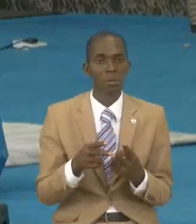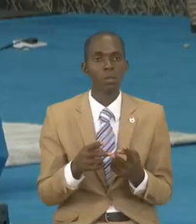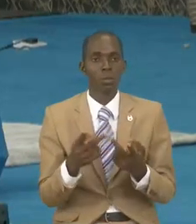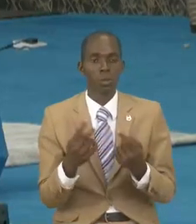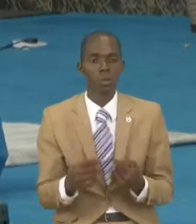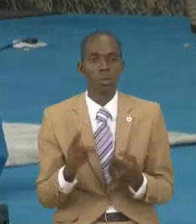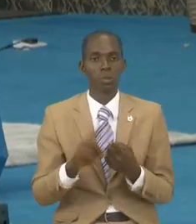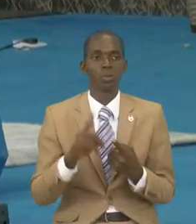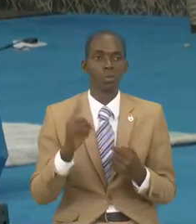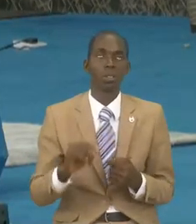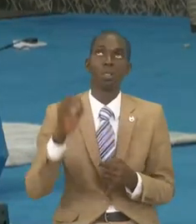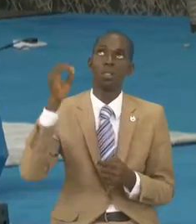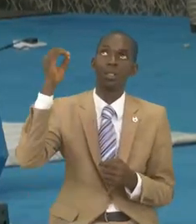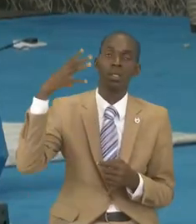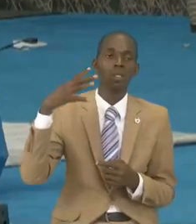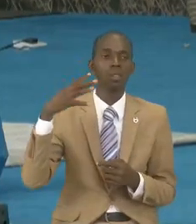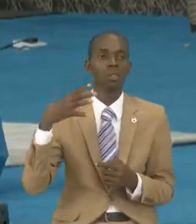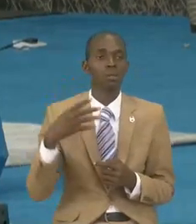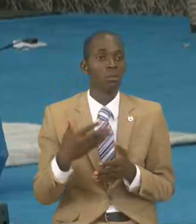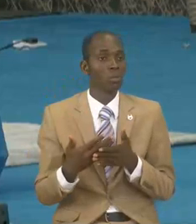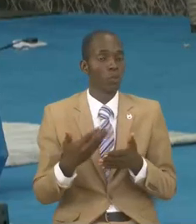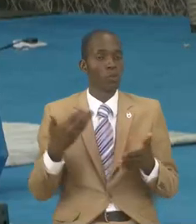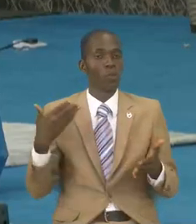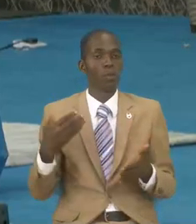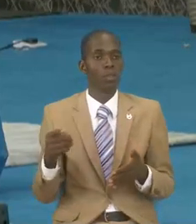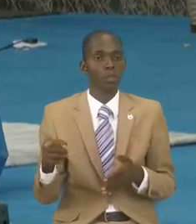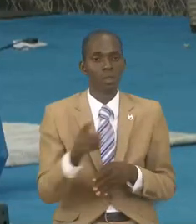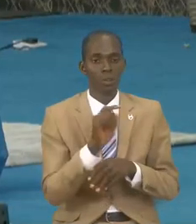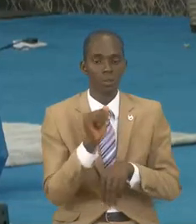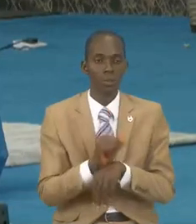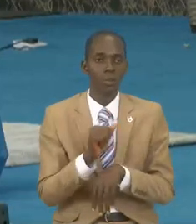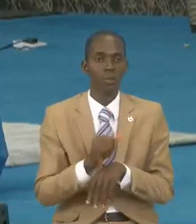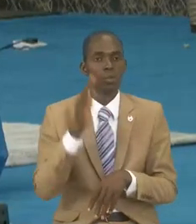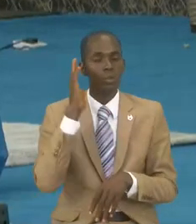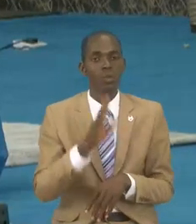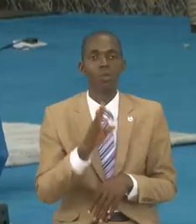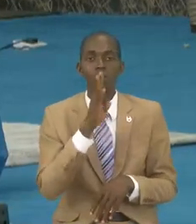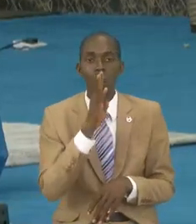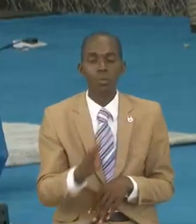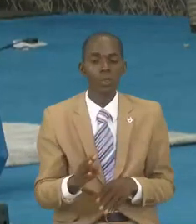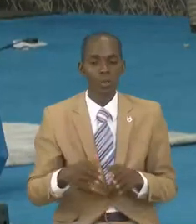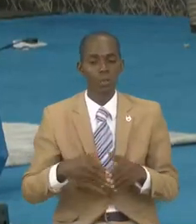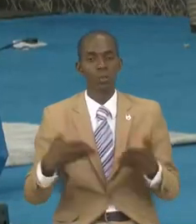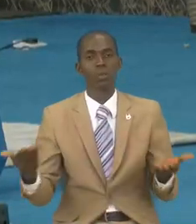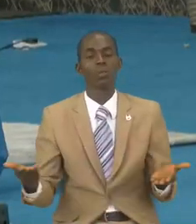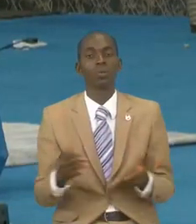et ne vient point à la lumière de peur que ses œuvres ne soient